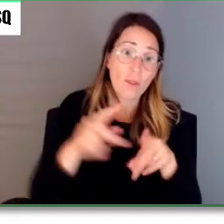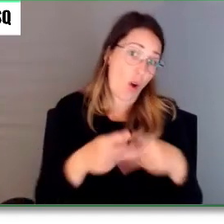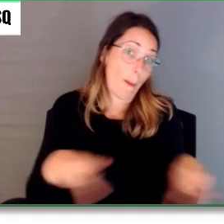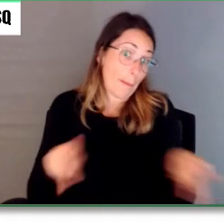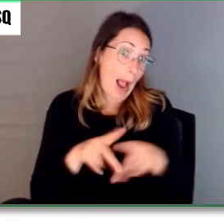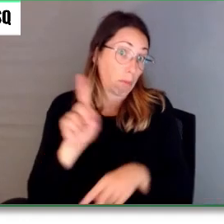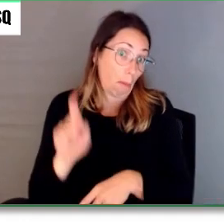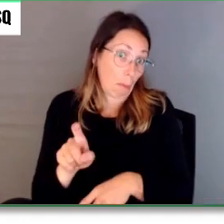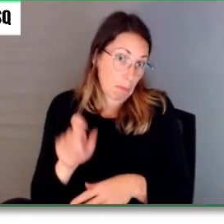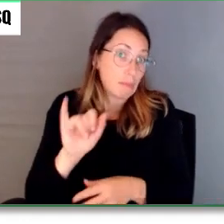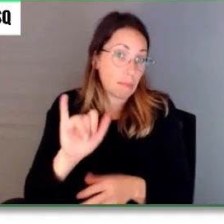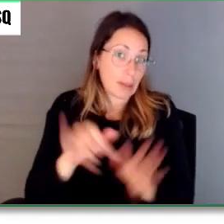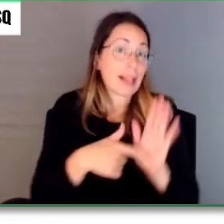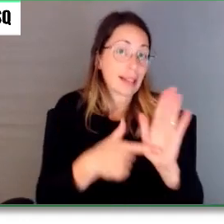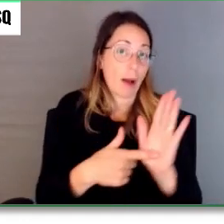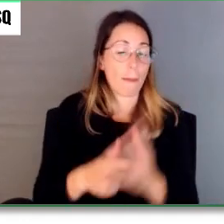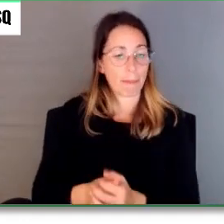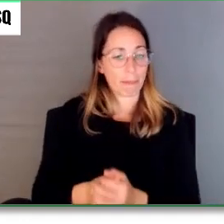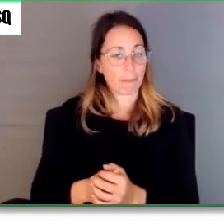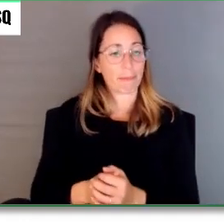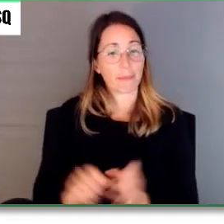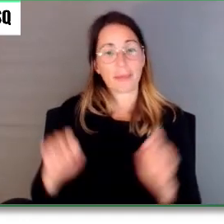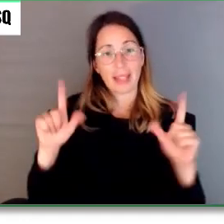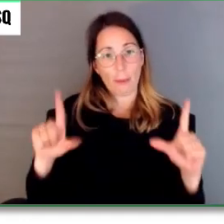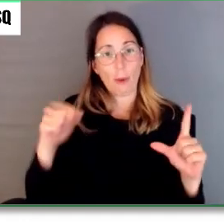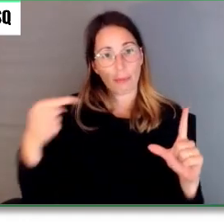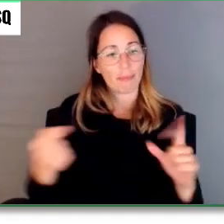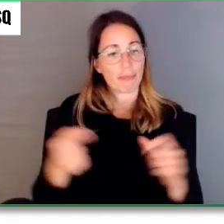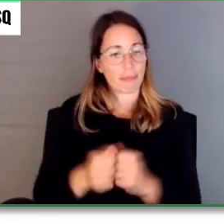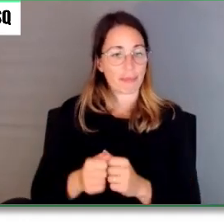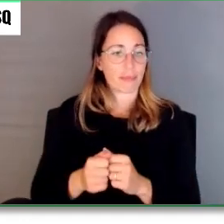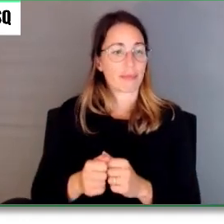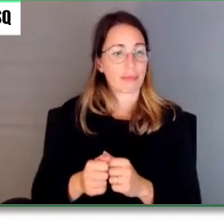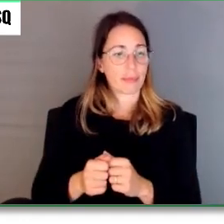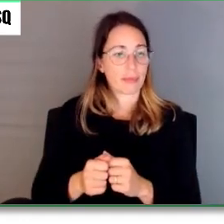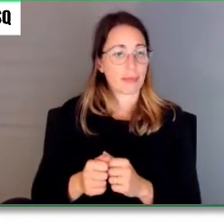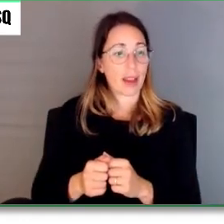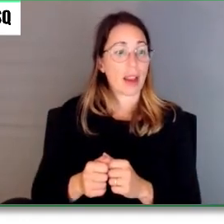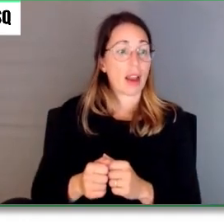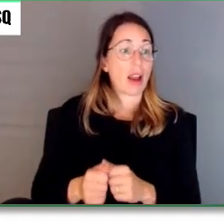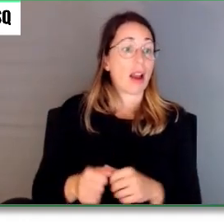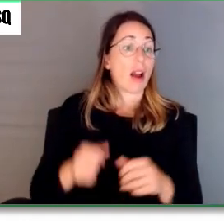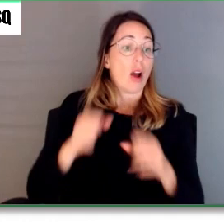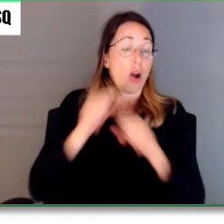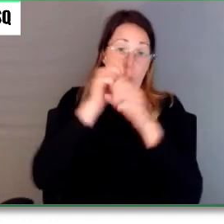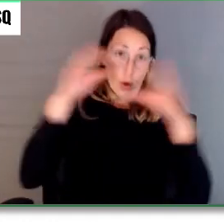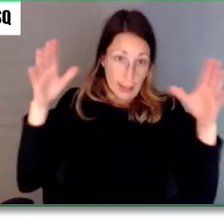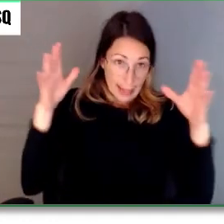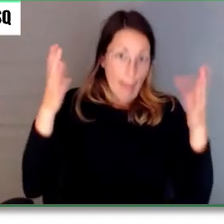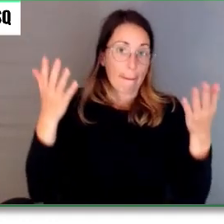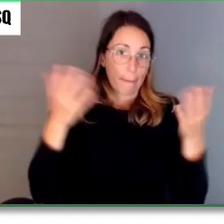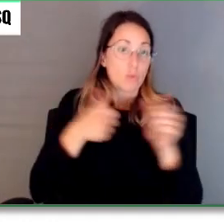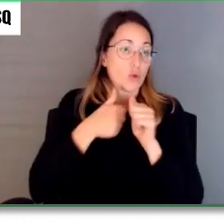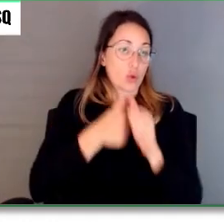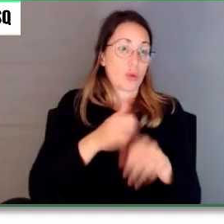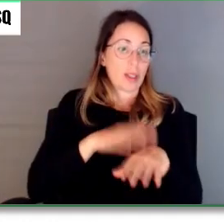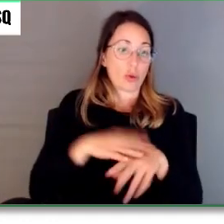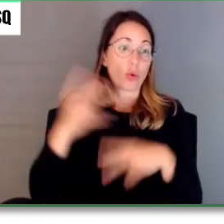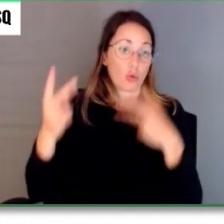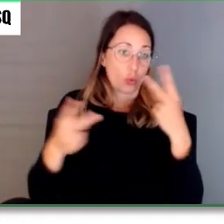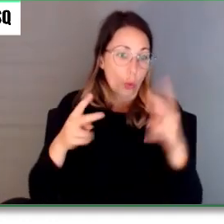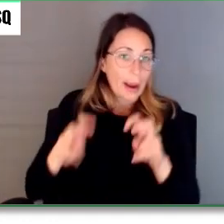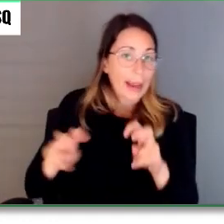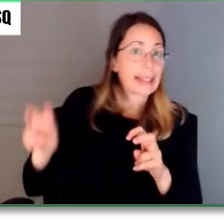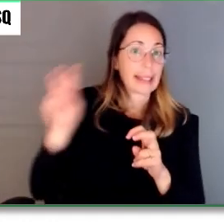On s'est fié au concept de Simon B. Hayes sur le concept du tourisme